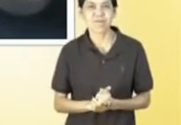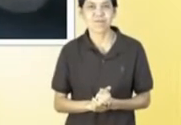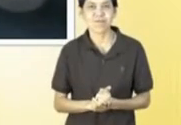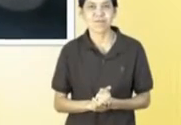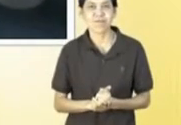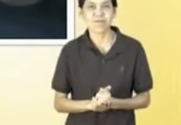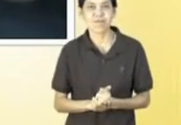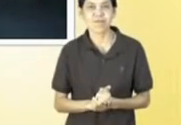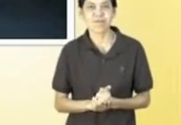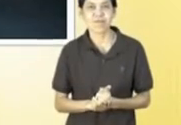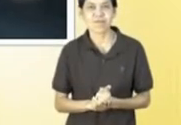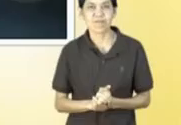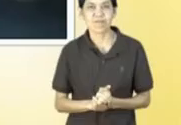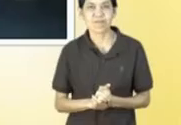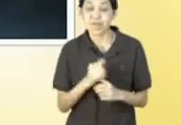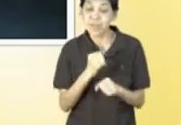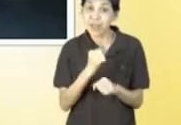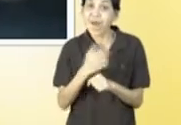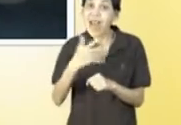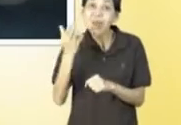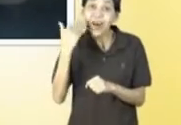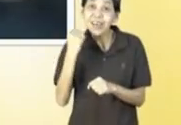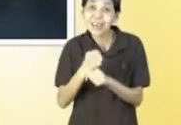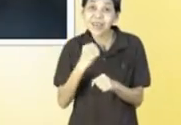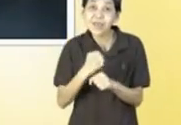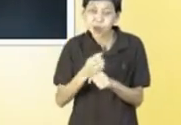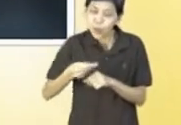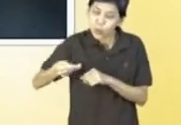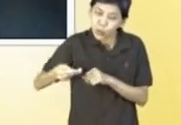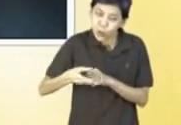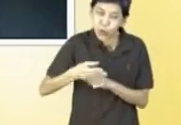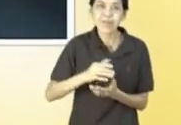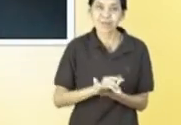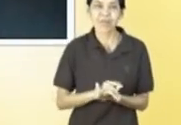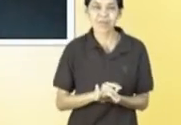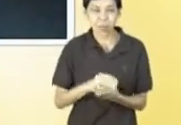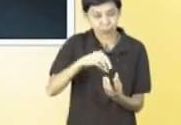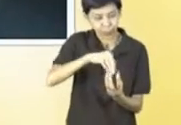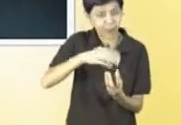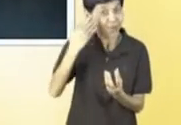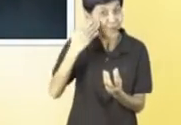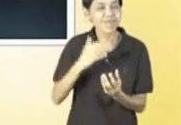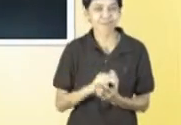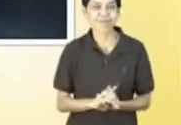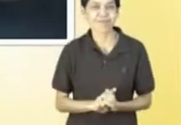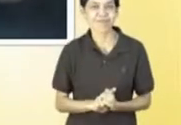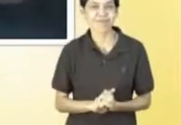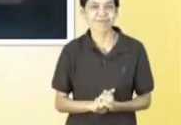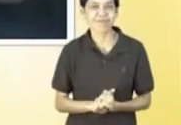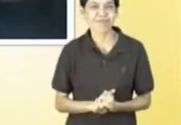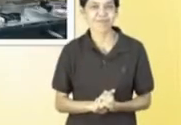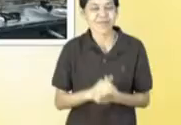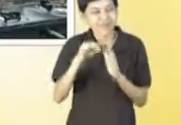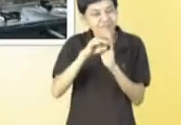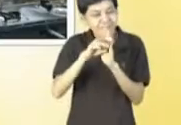คุณเจมเมื่อกี้ลองทอดกระทงทองนั่นฮะ หลายเม